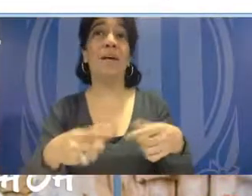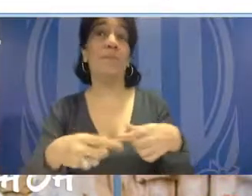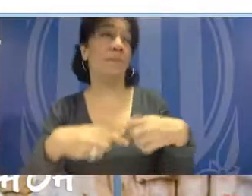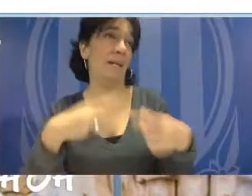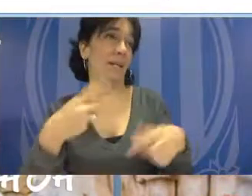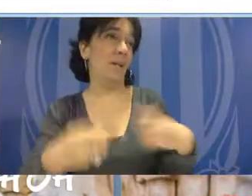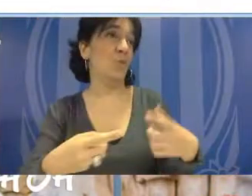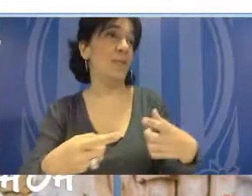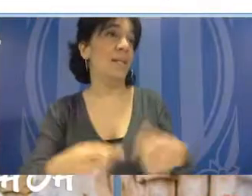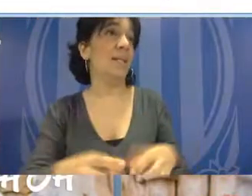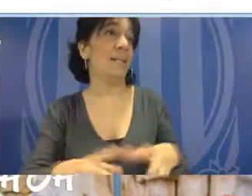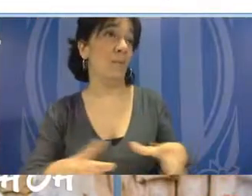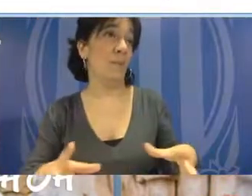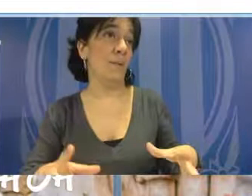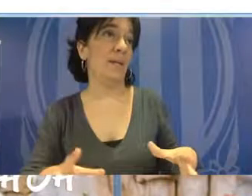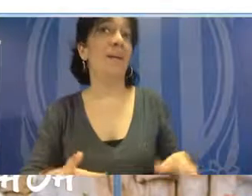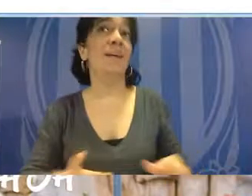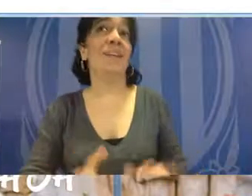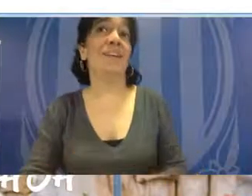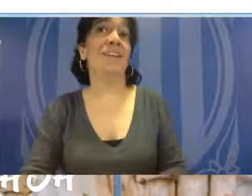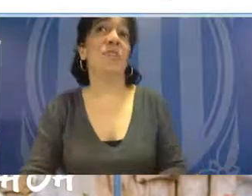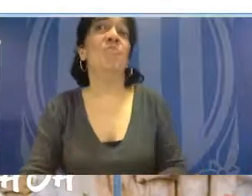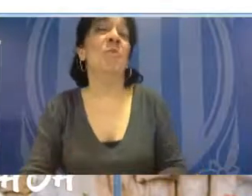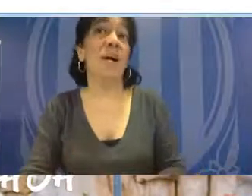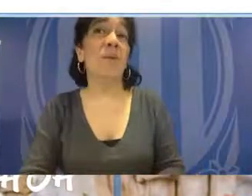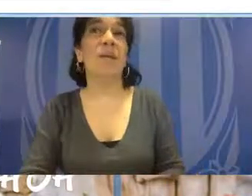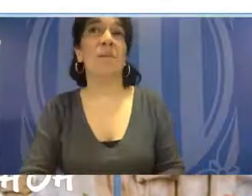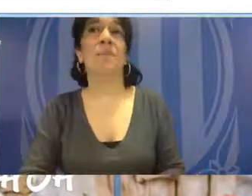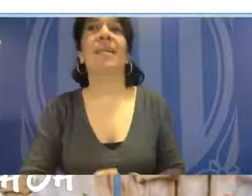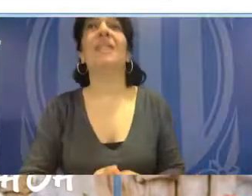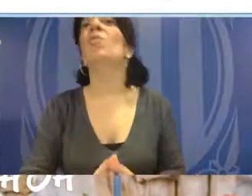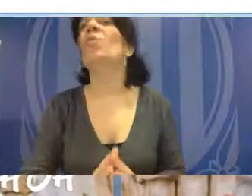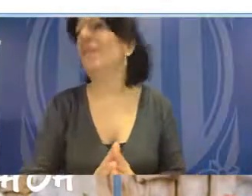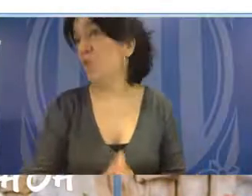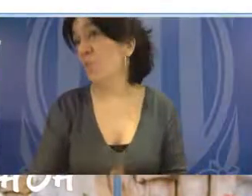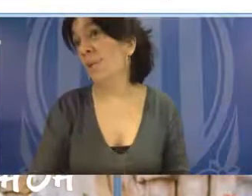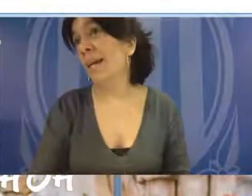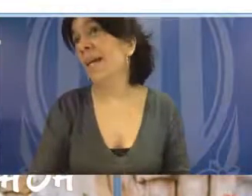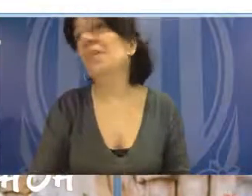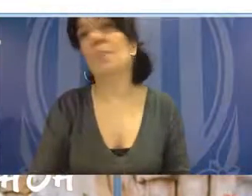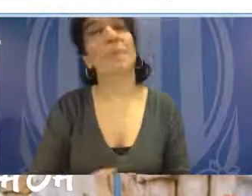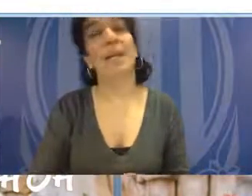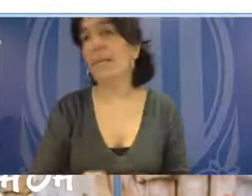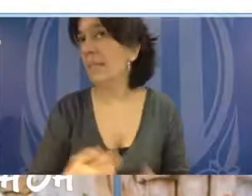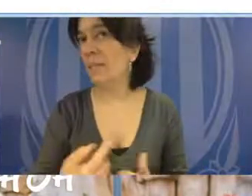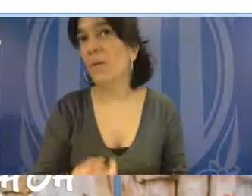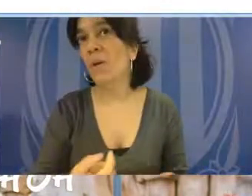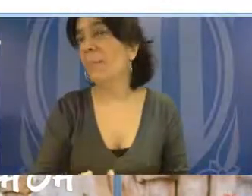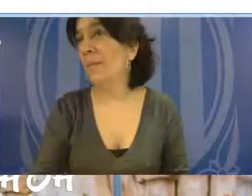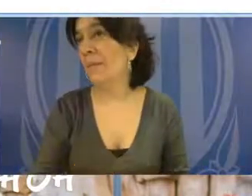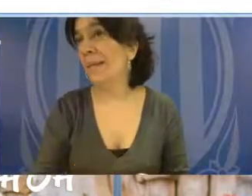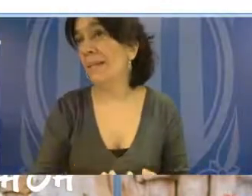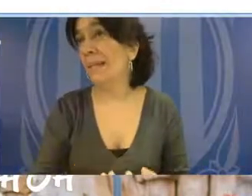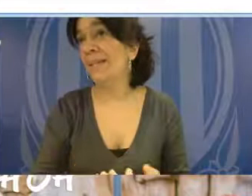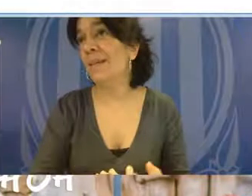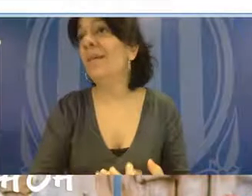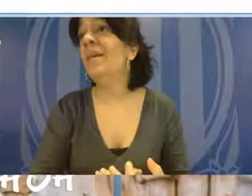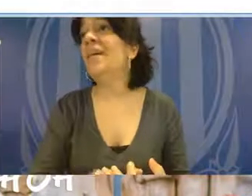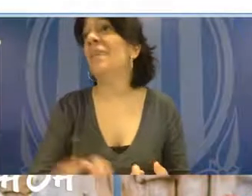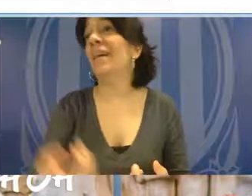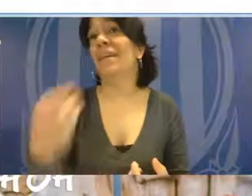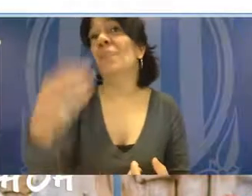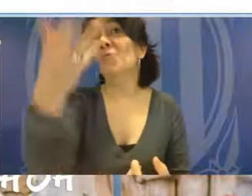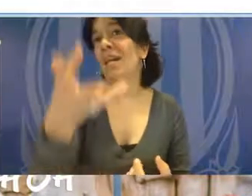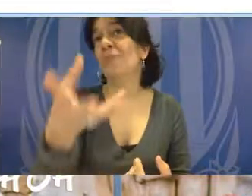entrar per anar-los veient, està molt bé. Són molt macos, realment va tenir un ressò molt gran, es van viralitzar molt ràpidament a la xarxa